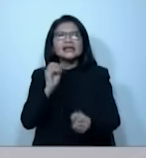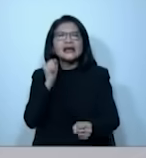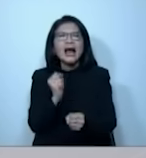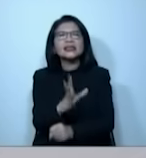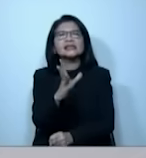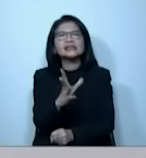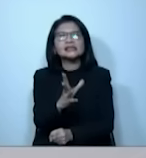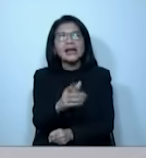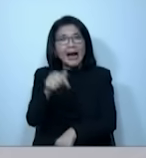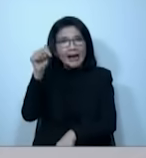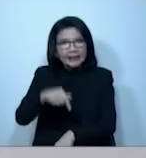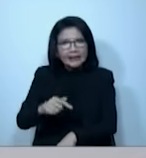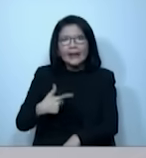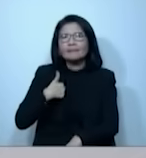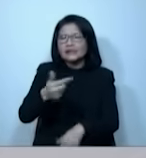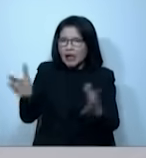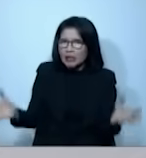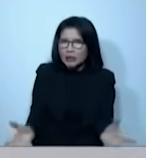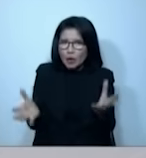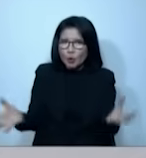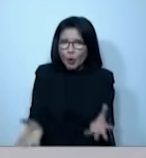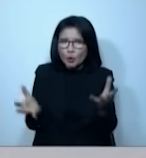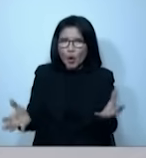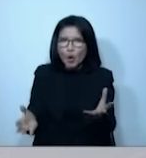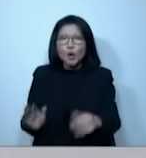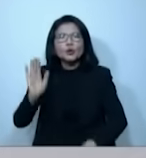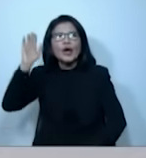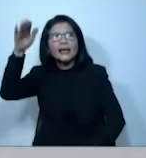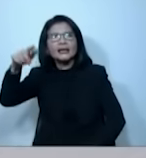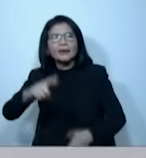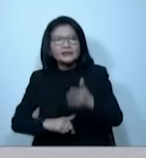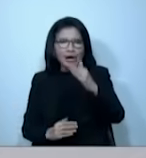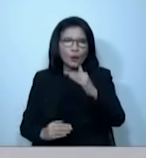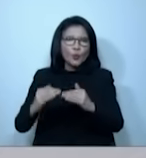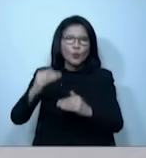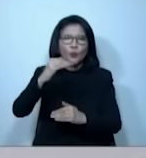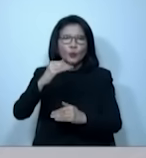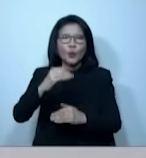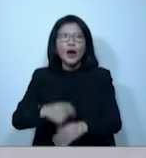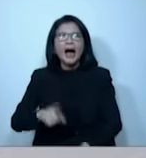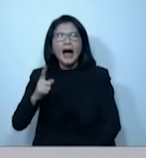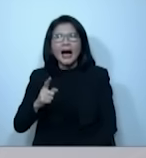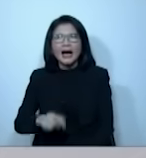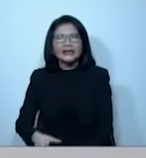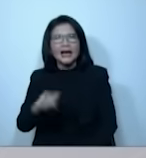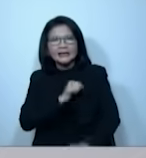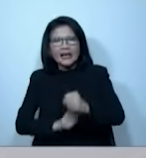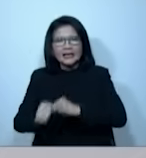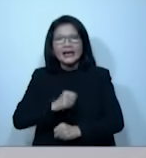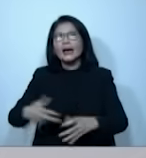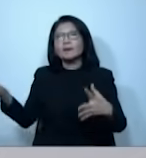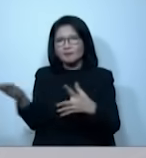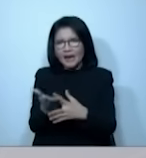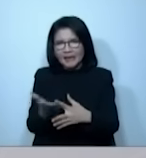inilah yang kemudian bisa kita dorong untuk kemudian mereka bisa naik ada juga tindakan afirmasi